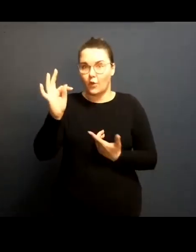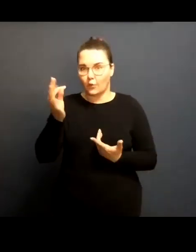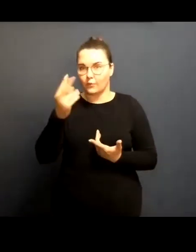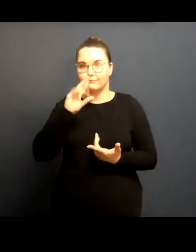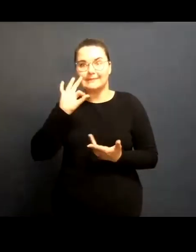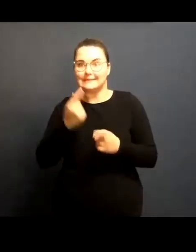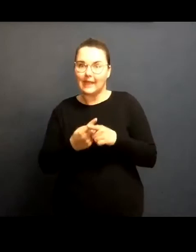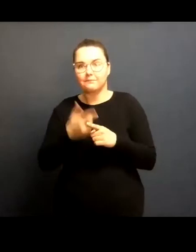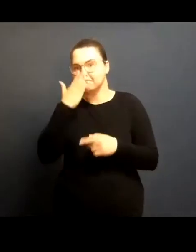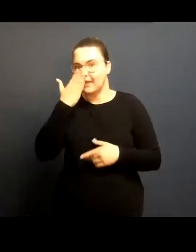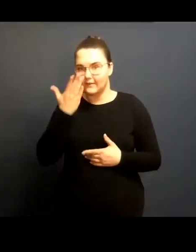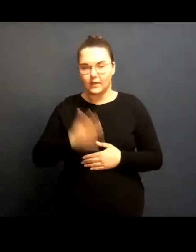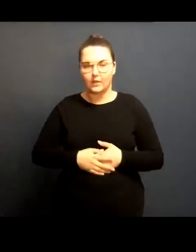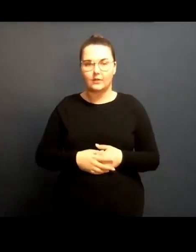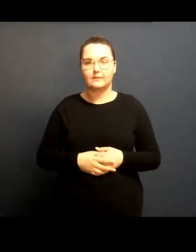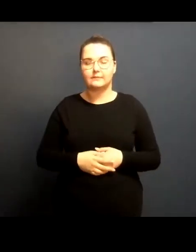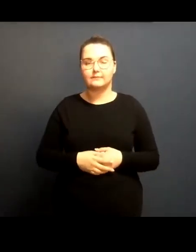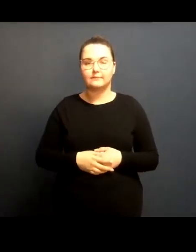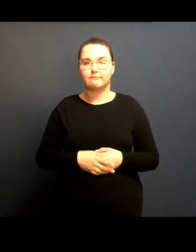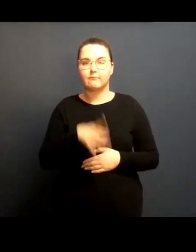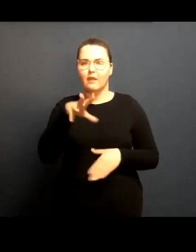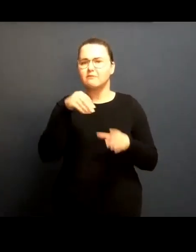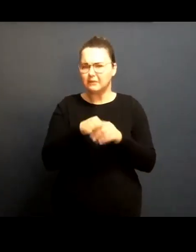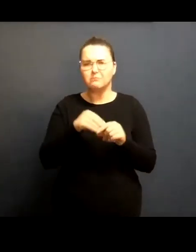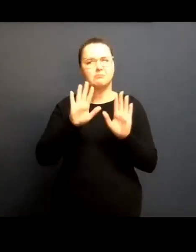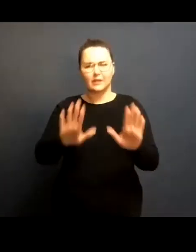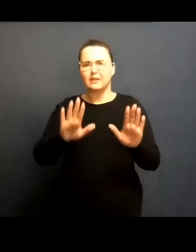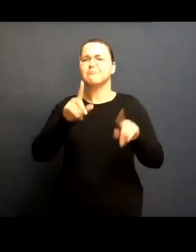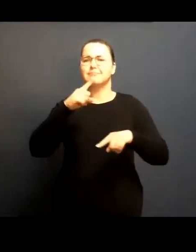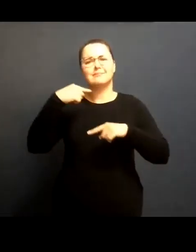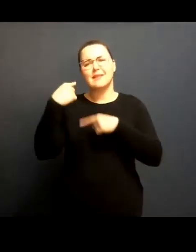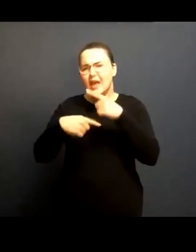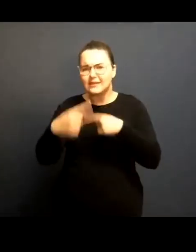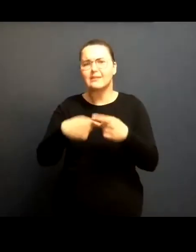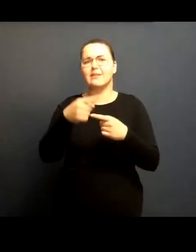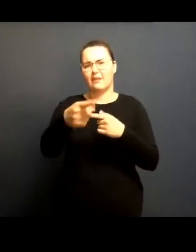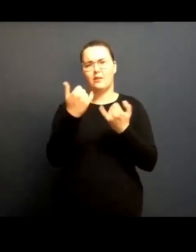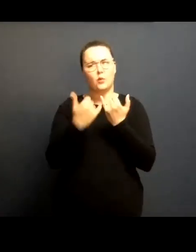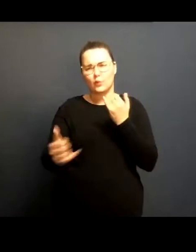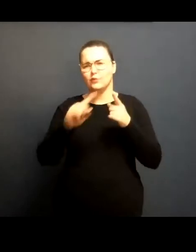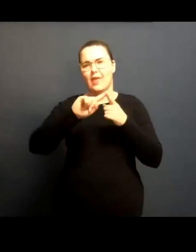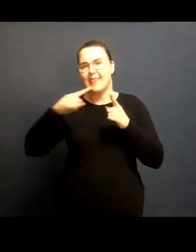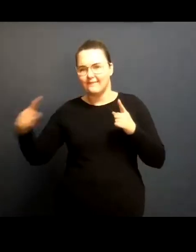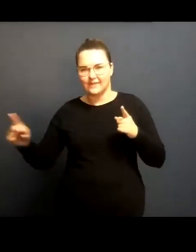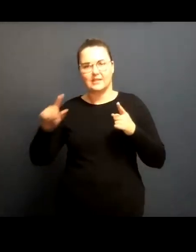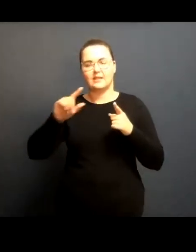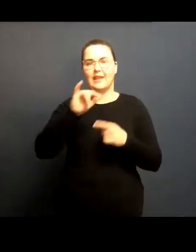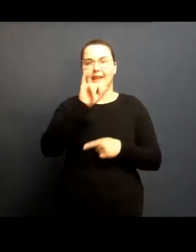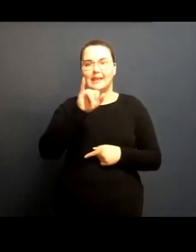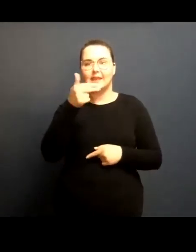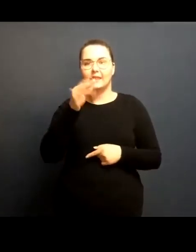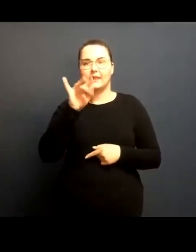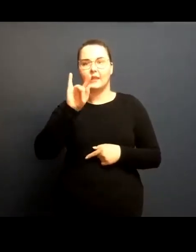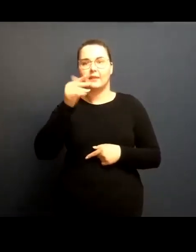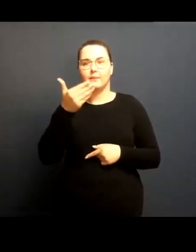wybrane przeze mnie dość typowe w tym badaniu definicje intymności. Jak Państwo widzą, te kody mówią